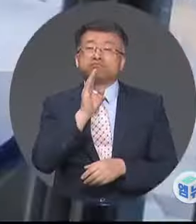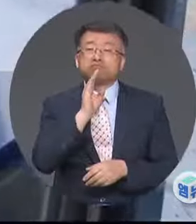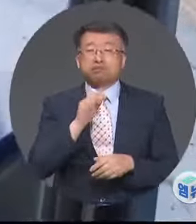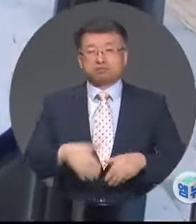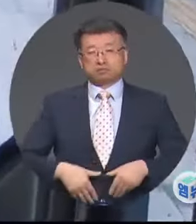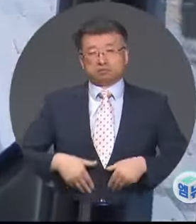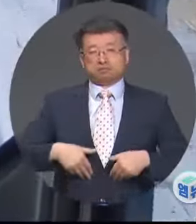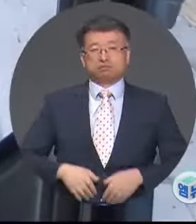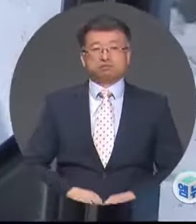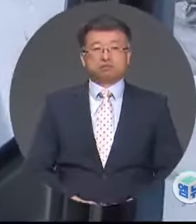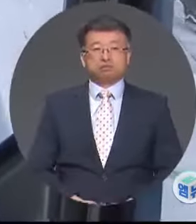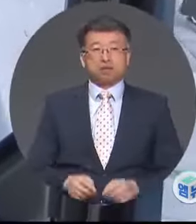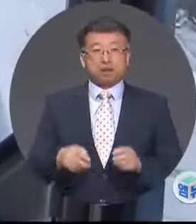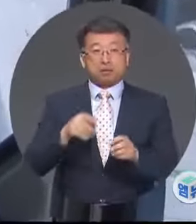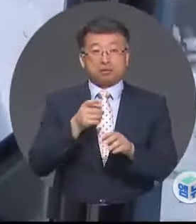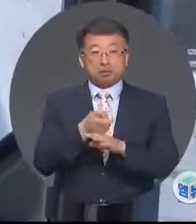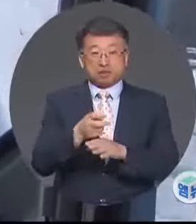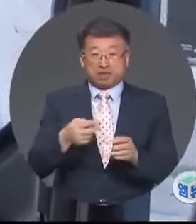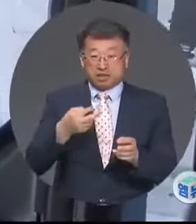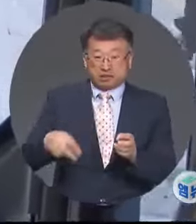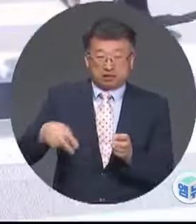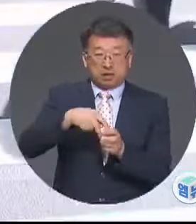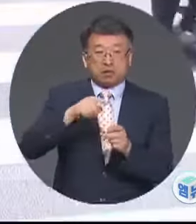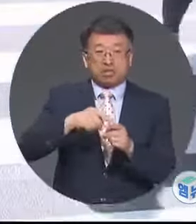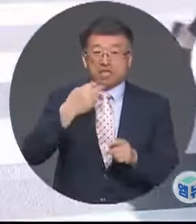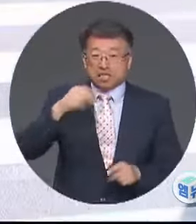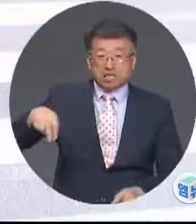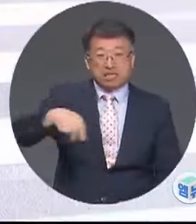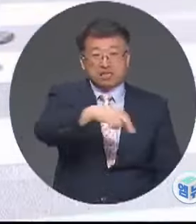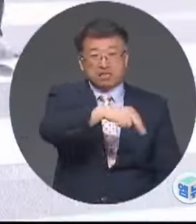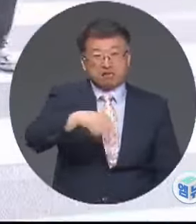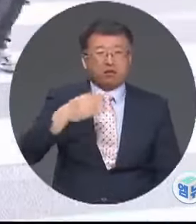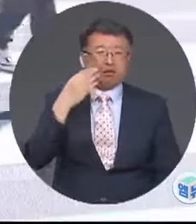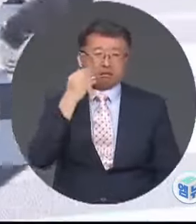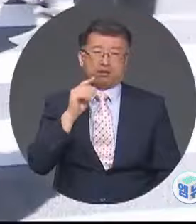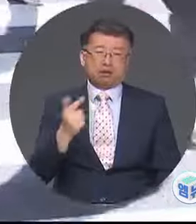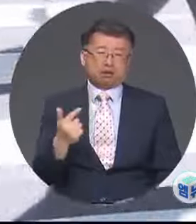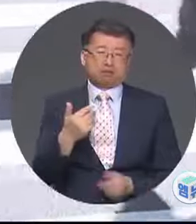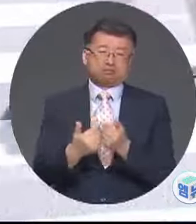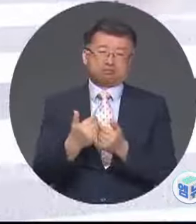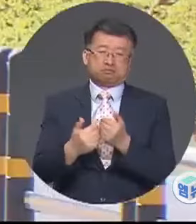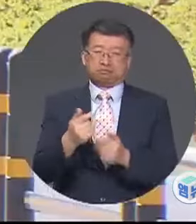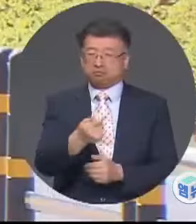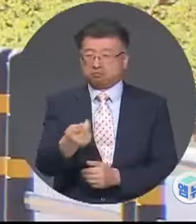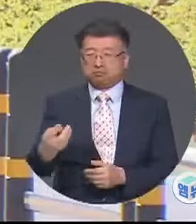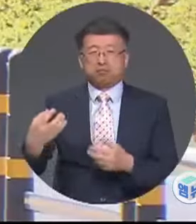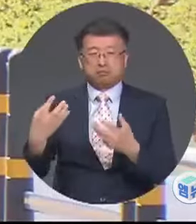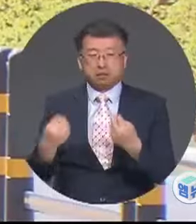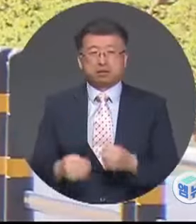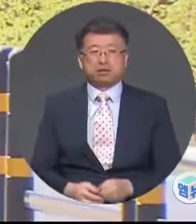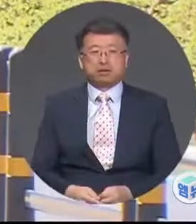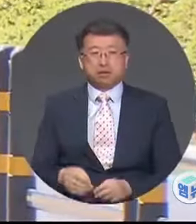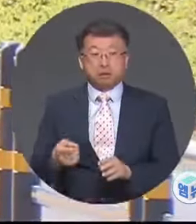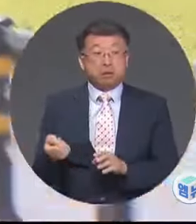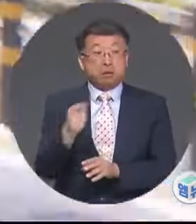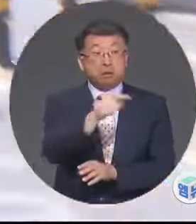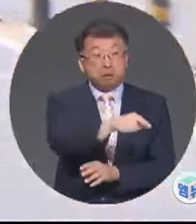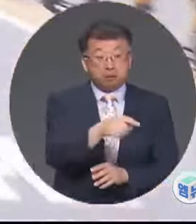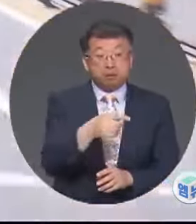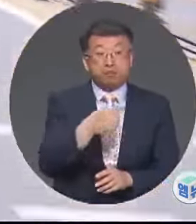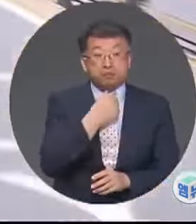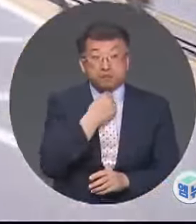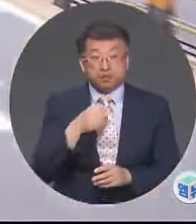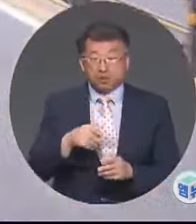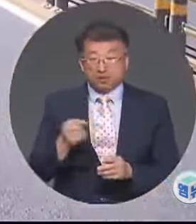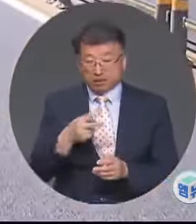따뜻합니다. 버스를 타기 위해 횡단보도를 건너야 하는 게 익숙하지 않다는 시민들이 많았고 반대 방향 정류장을